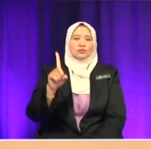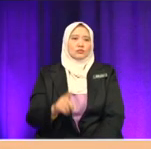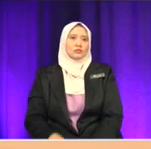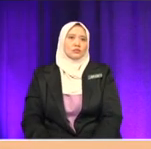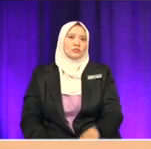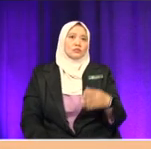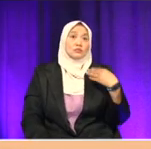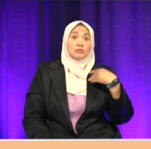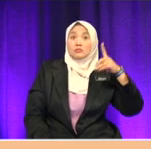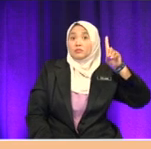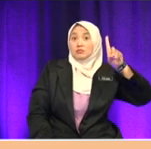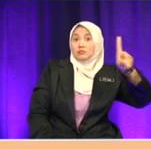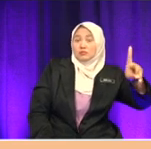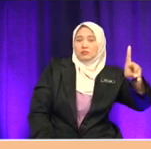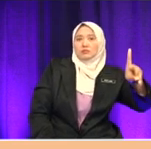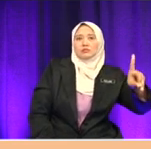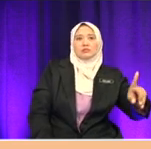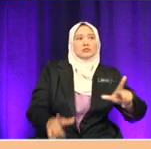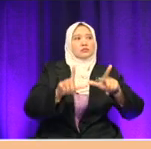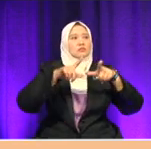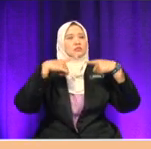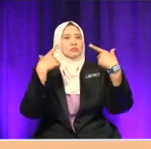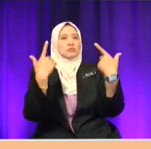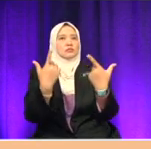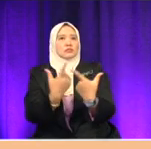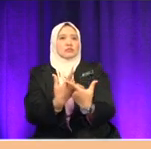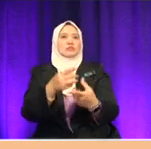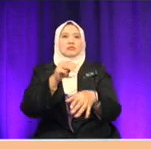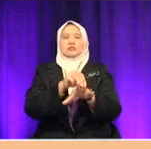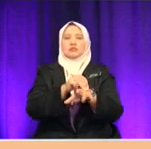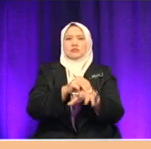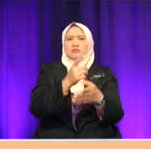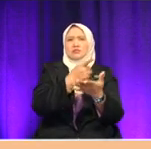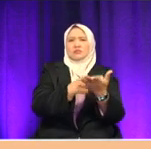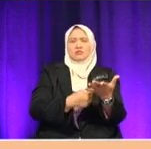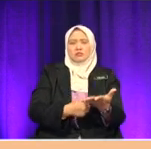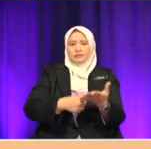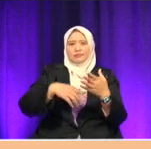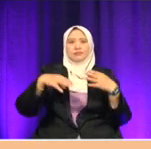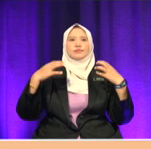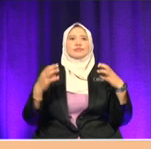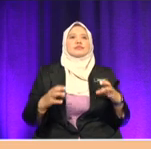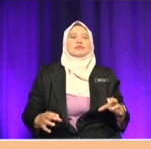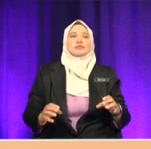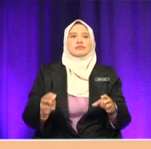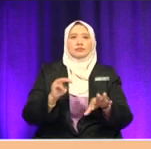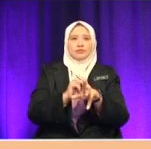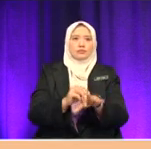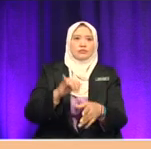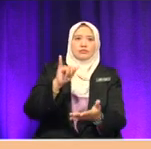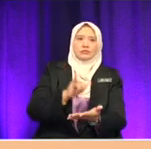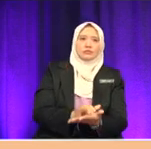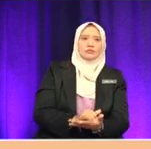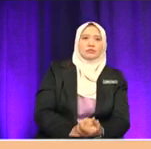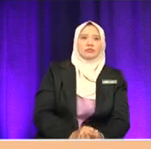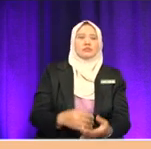satu kelas. Nampak itu? Satu kelas mikroorganisma. Apakah ciri bagi mikroorganisma tersebut? Ada